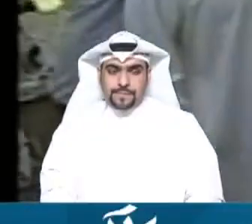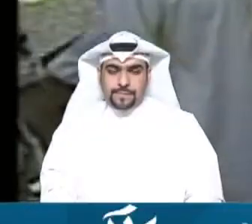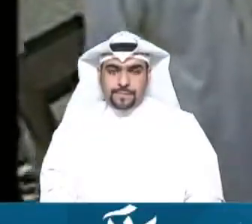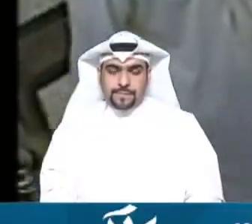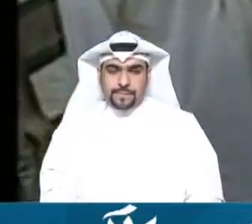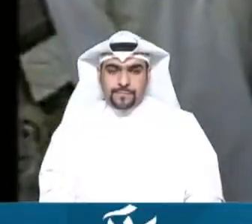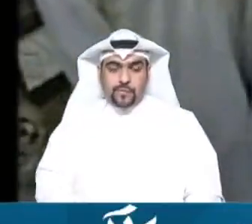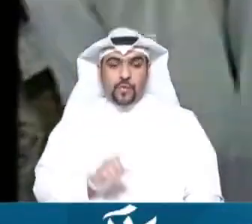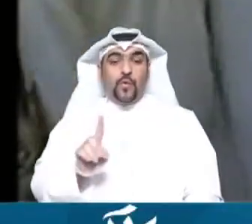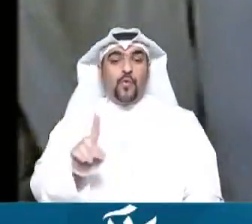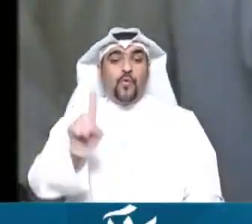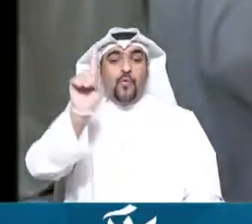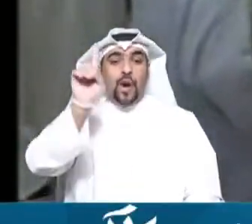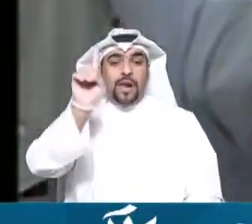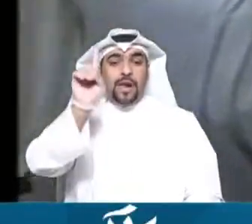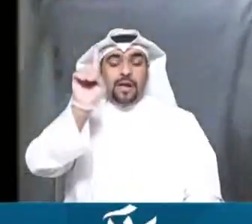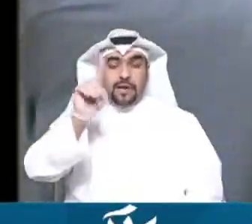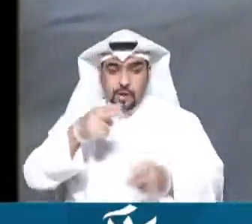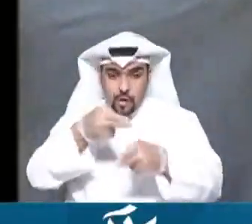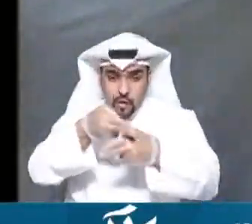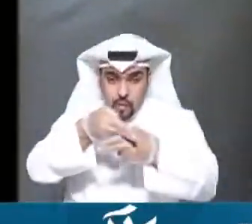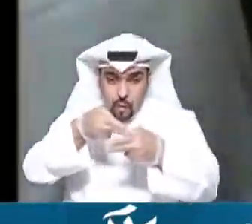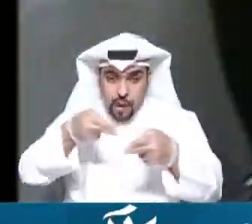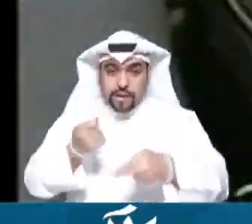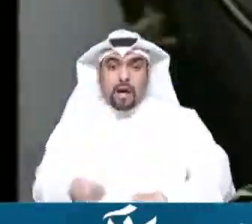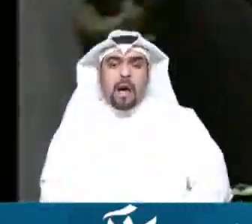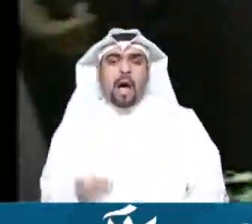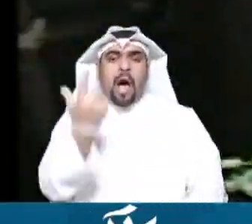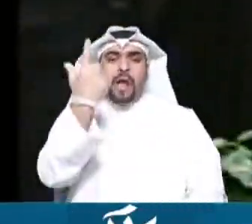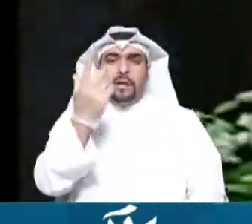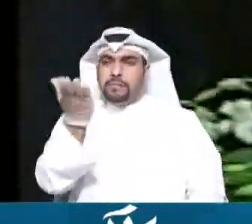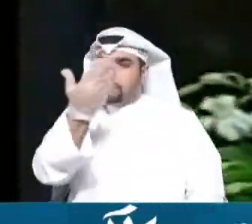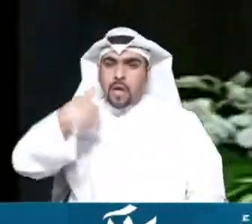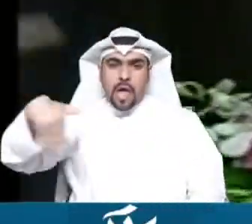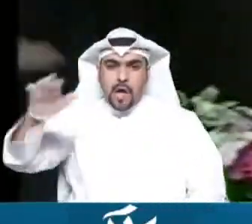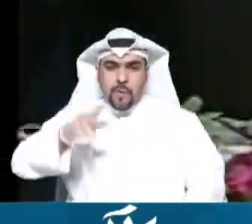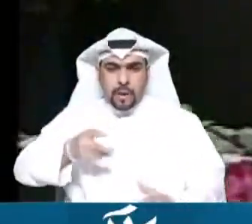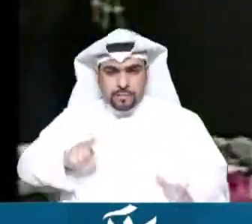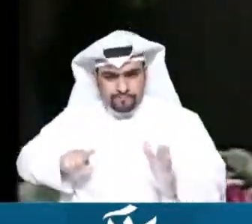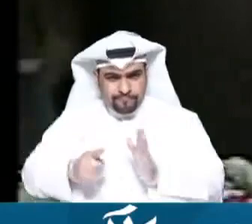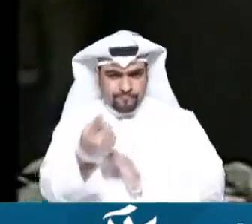ما في حد يقدر يمشي، يعني الحمد لله